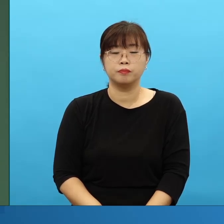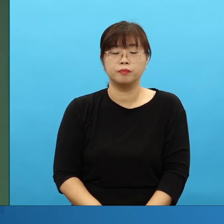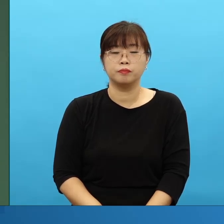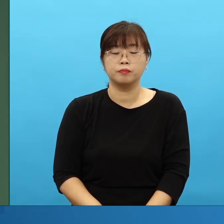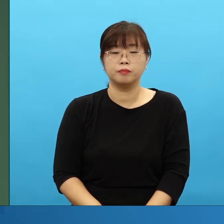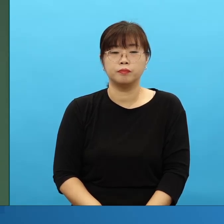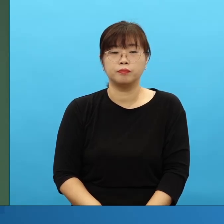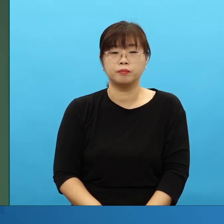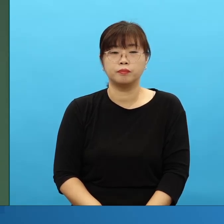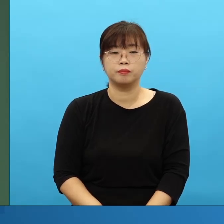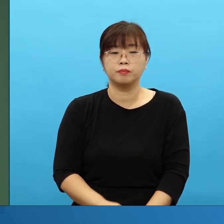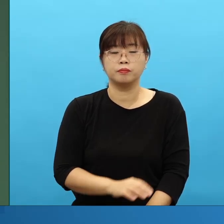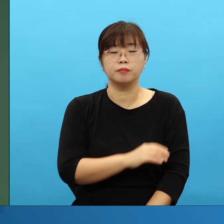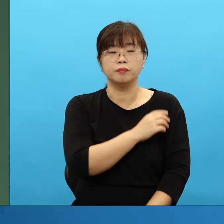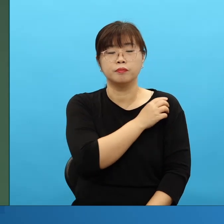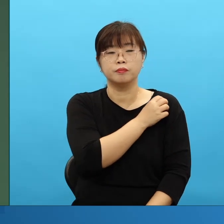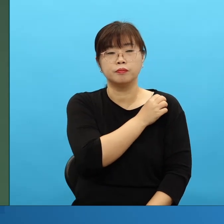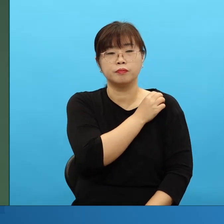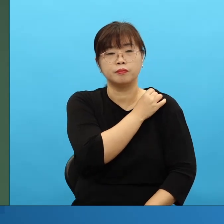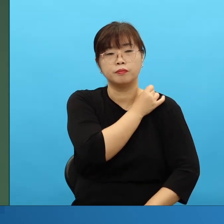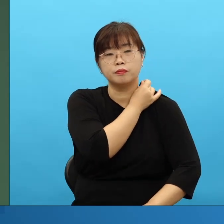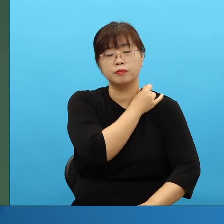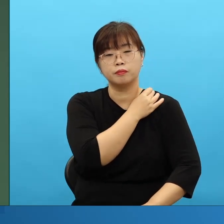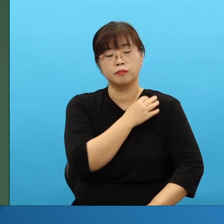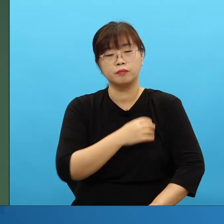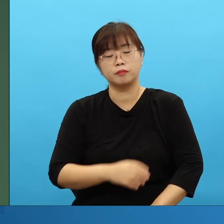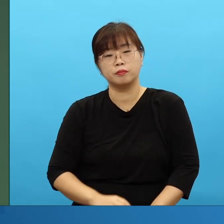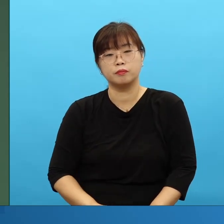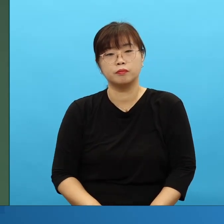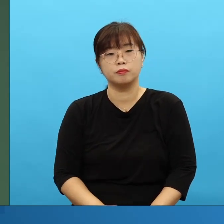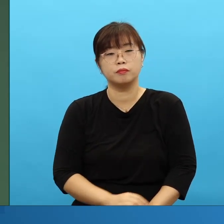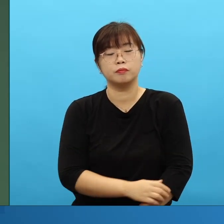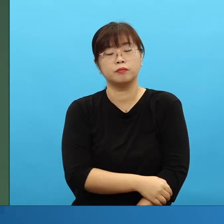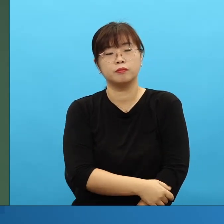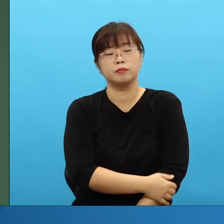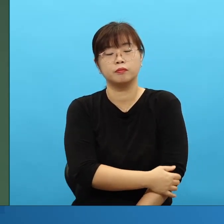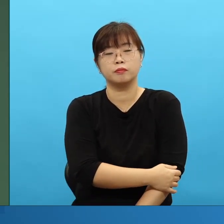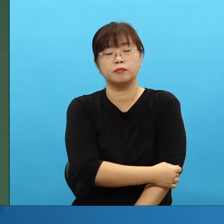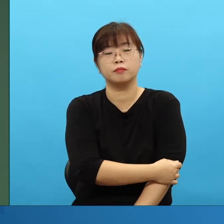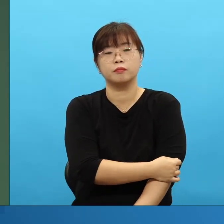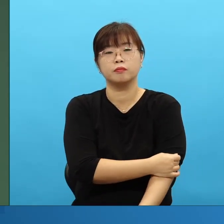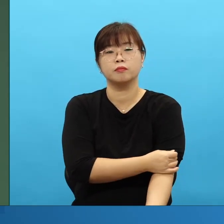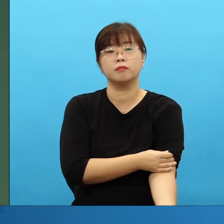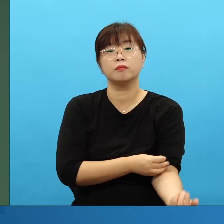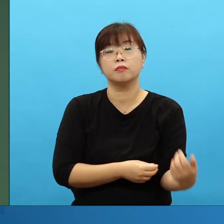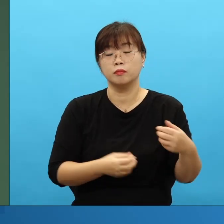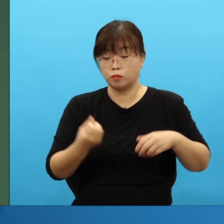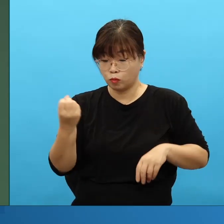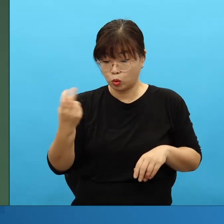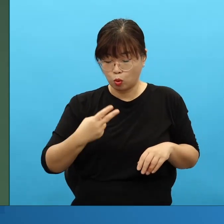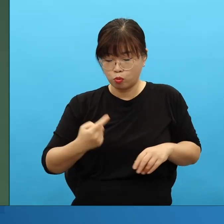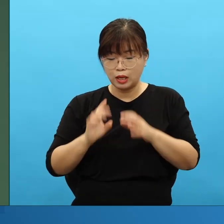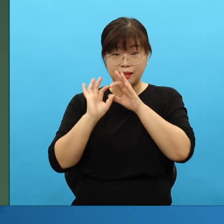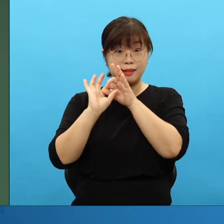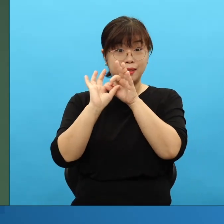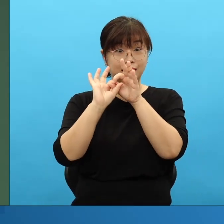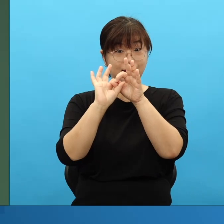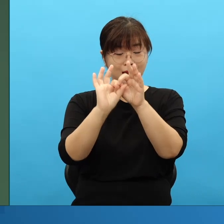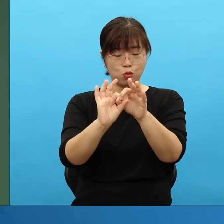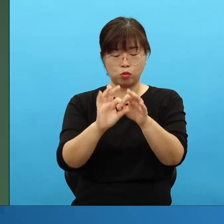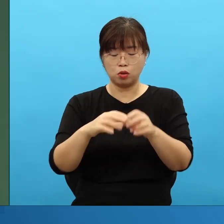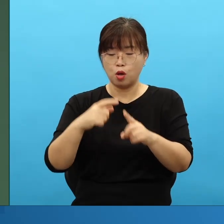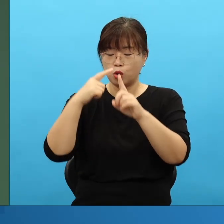계속해서 이 예수 그리스도를 전하는 초대교회를 잡아넣기 위해서 팀 구성을 했어요. And they